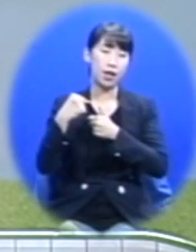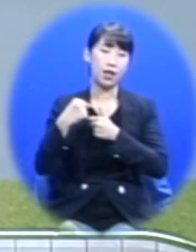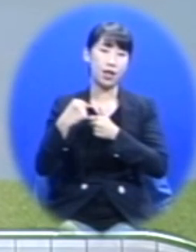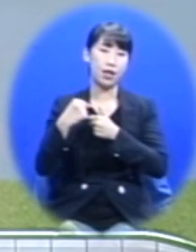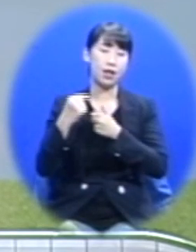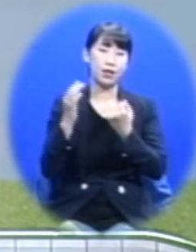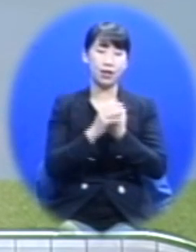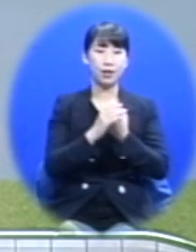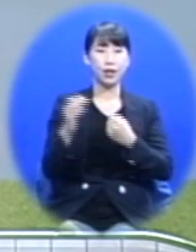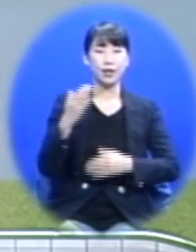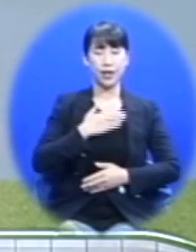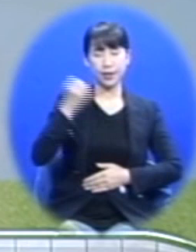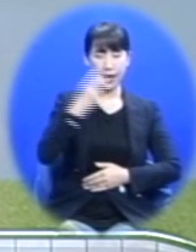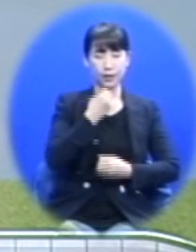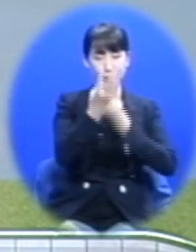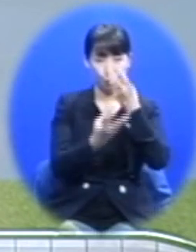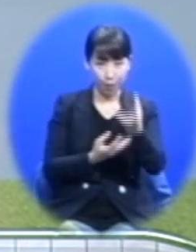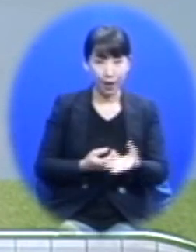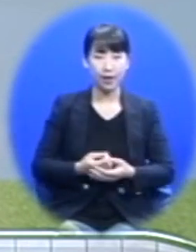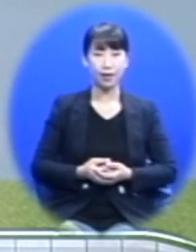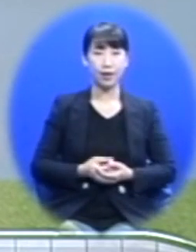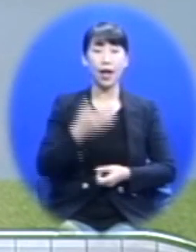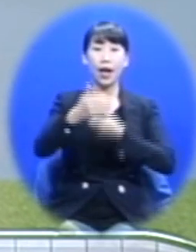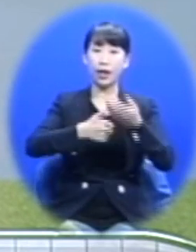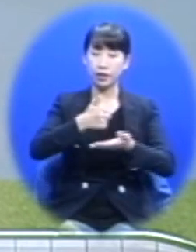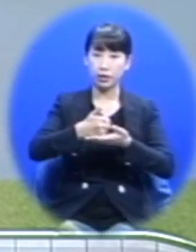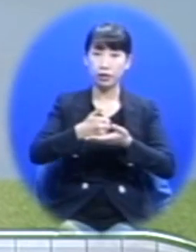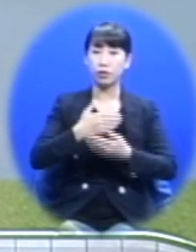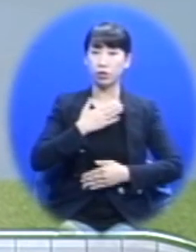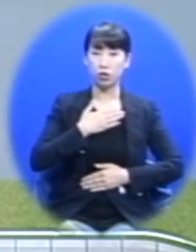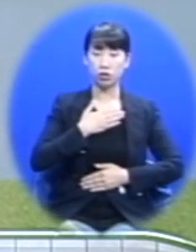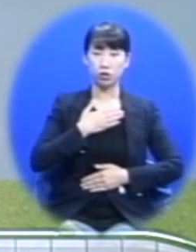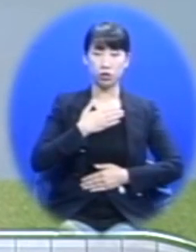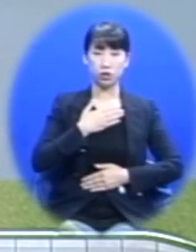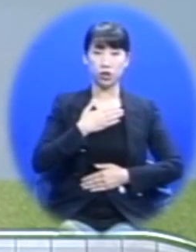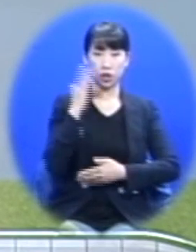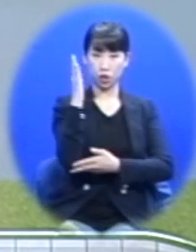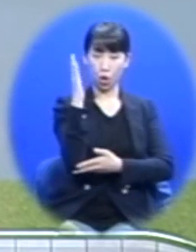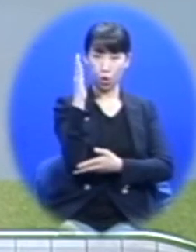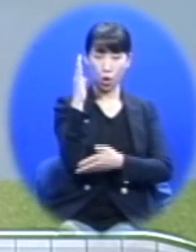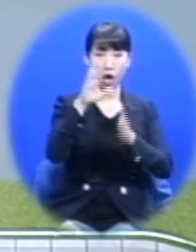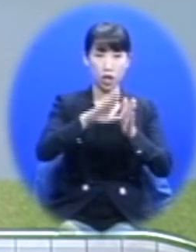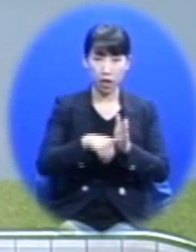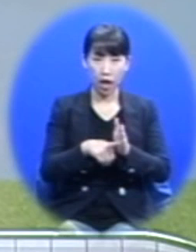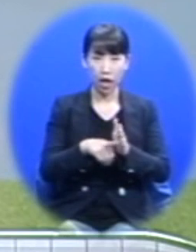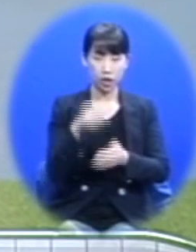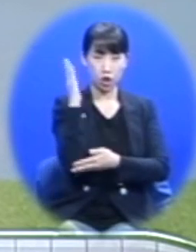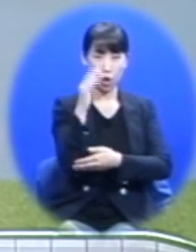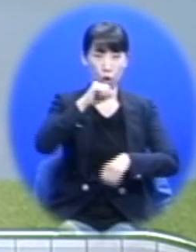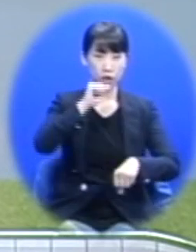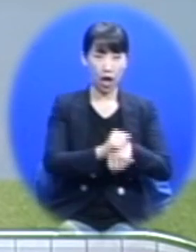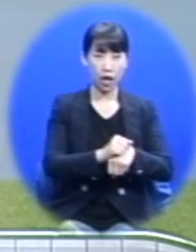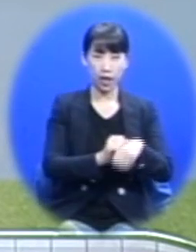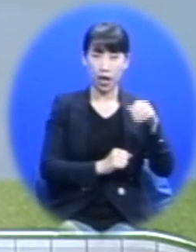그래서 주님 앞에 다시 고백했어요. 주님, 저는 다시 설교를 하게 될 때 설교 잘한다는